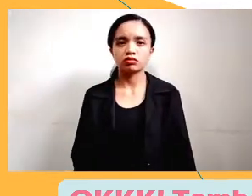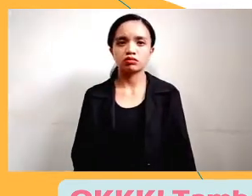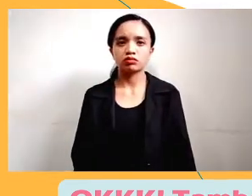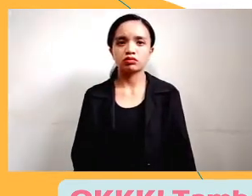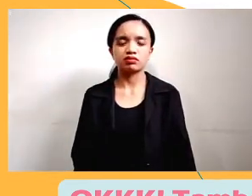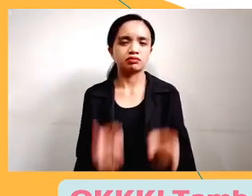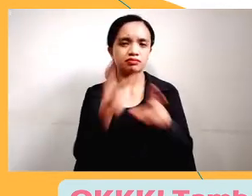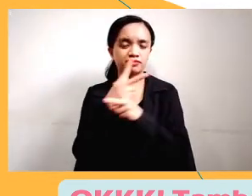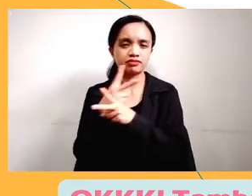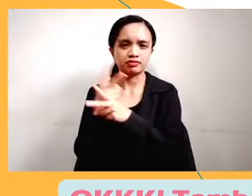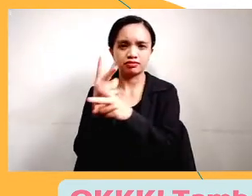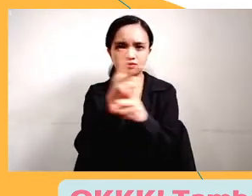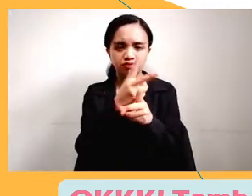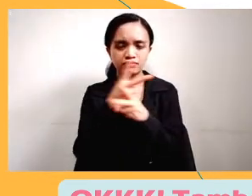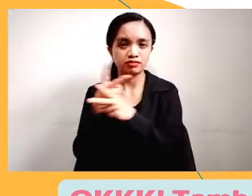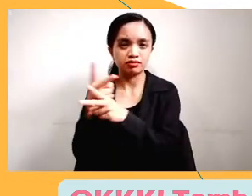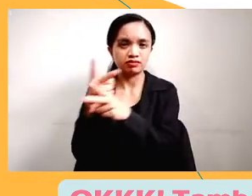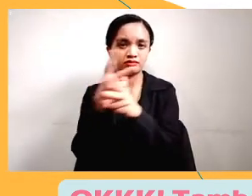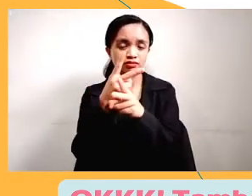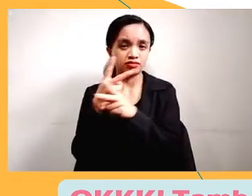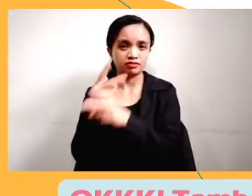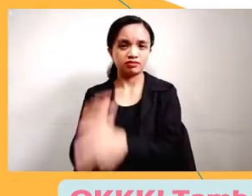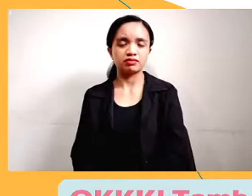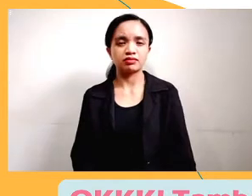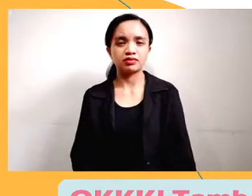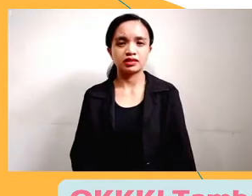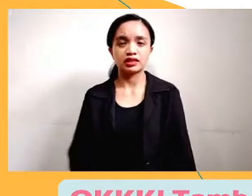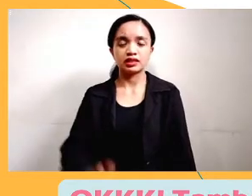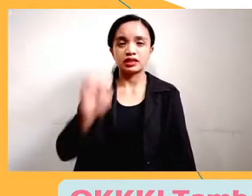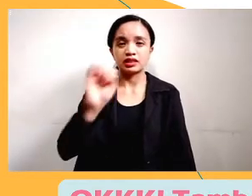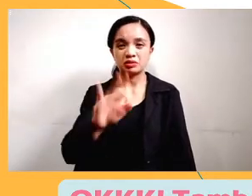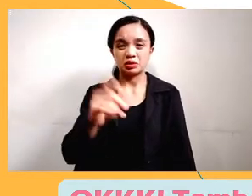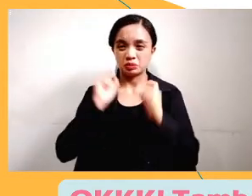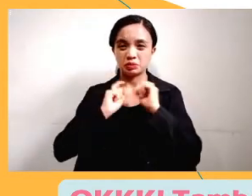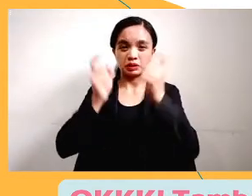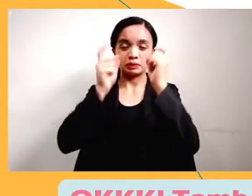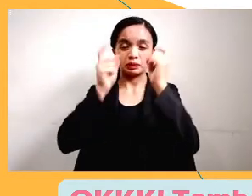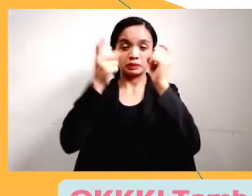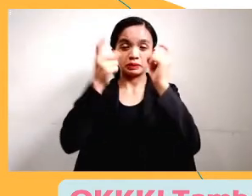Careful? Pwedeng ganon. Pero pag mabilis naman, tignan nyo.